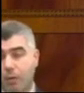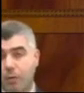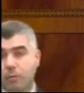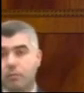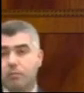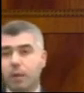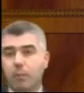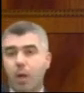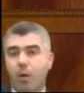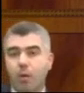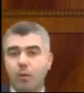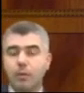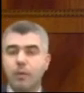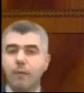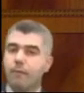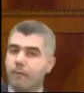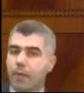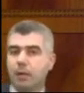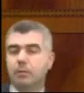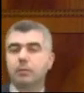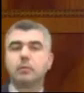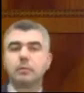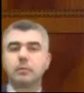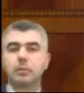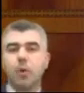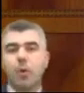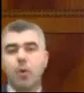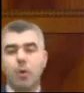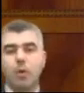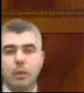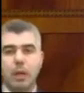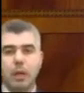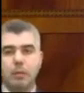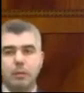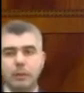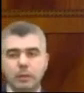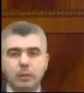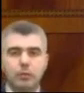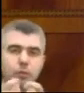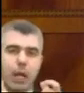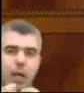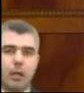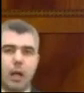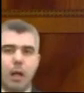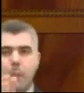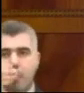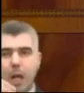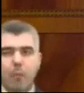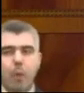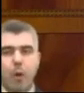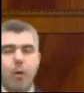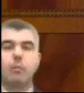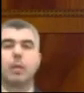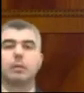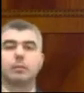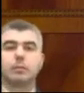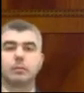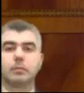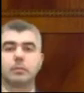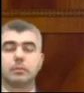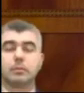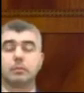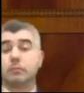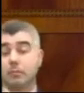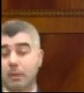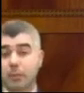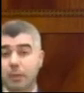بجعل من المغرب منصة أساسية للصناعة الأوروبية والفرنسية في المرحلة